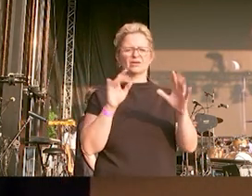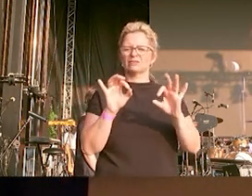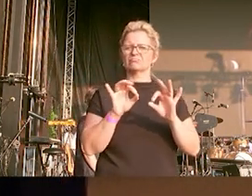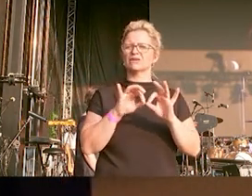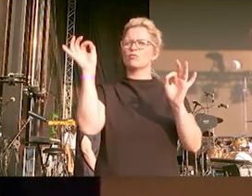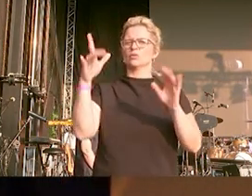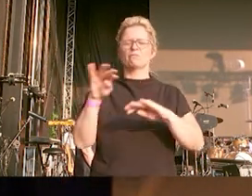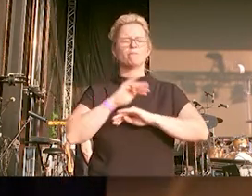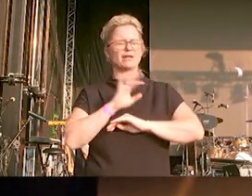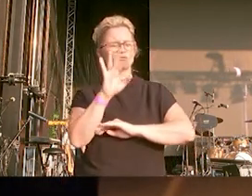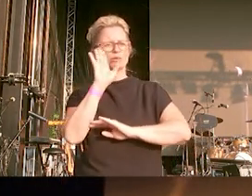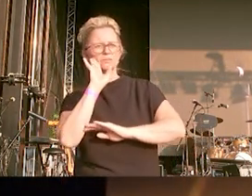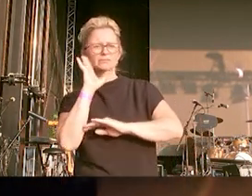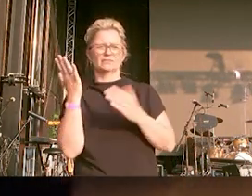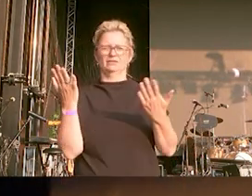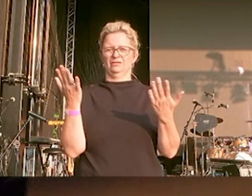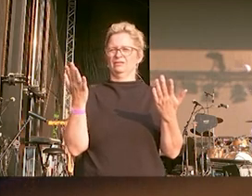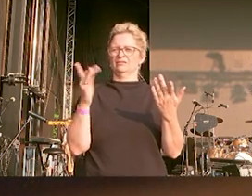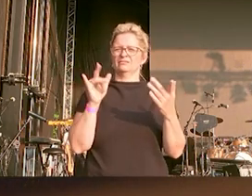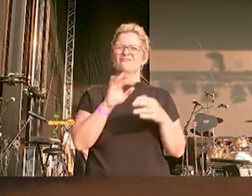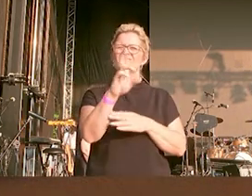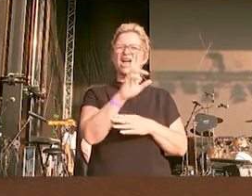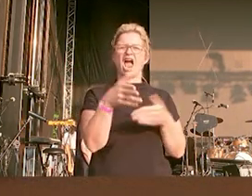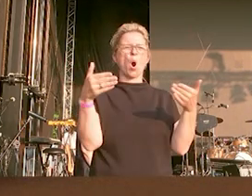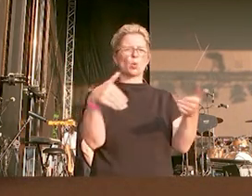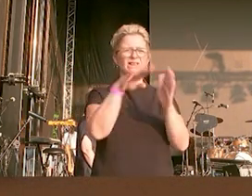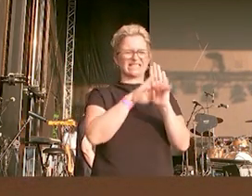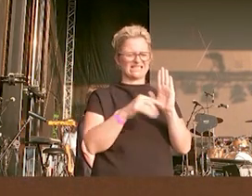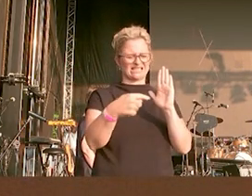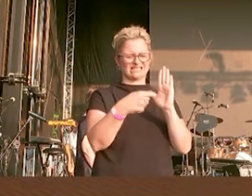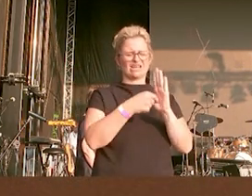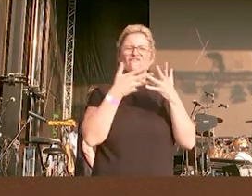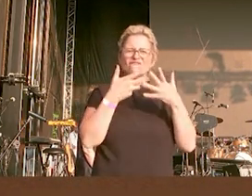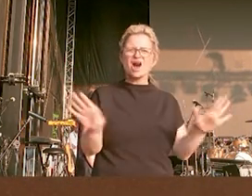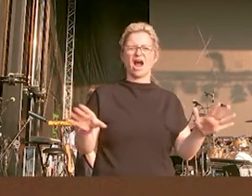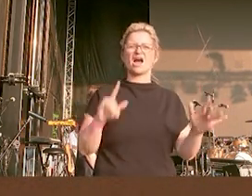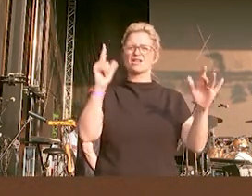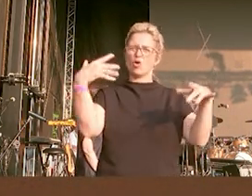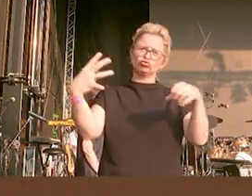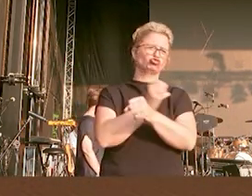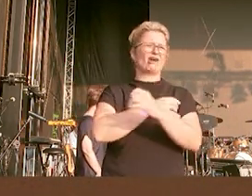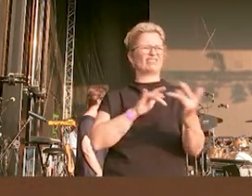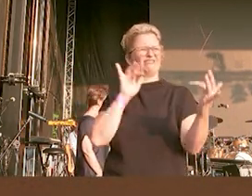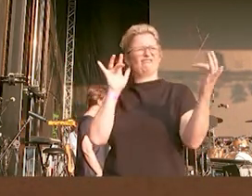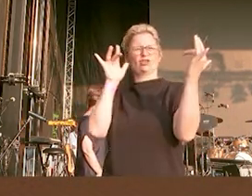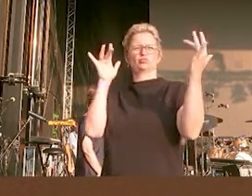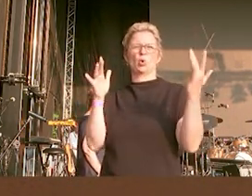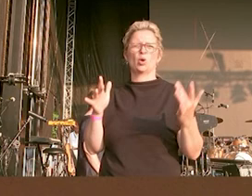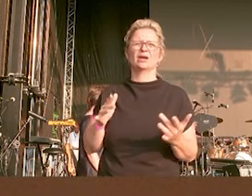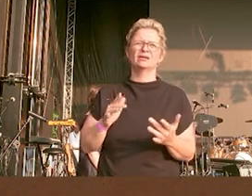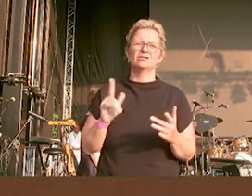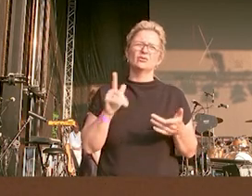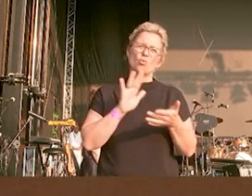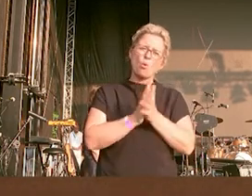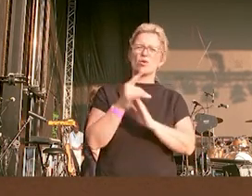für die Nacht. Die, die die grundgesetzliche Freiheit zu widersprechen gewonnen haben oder das Glück